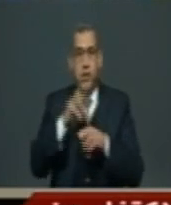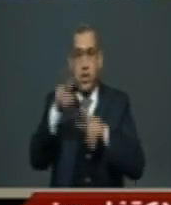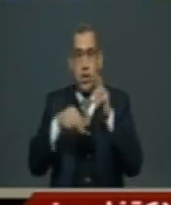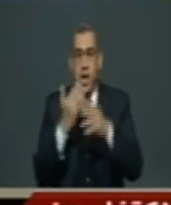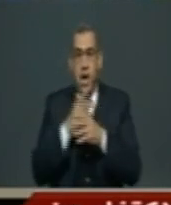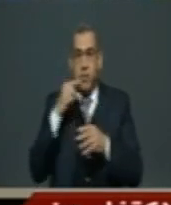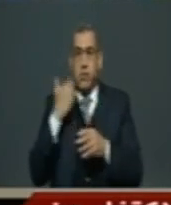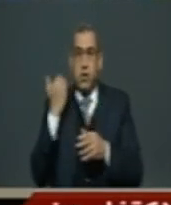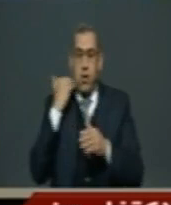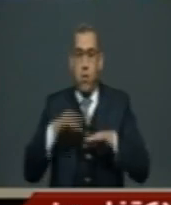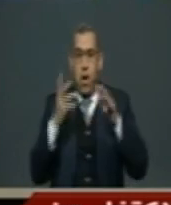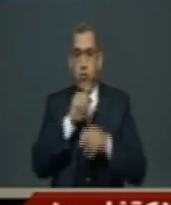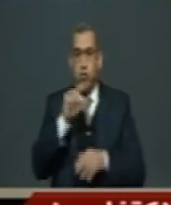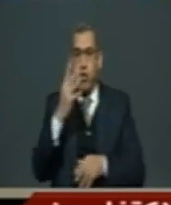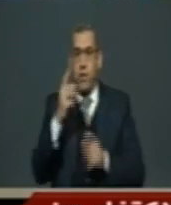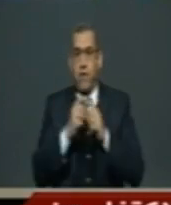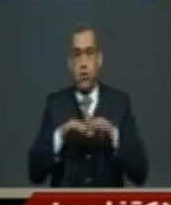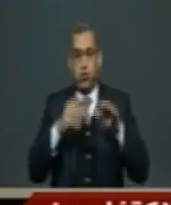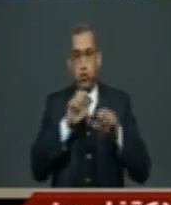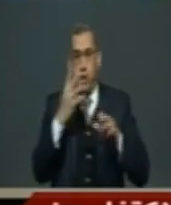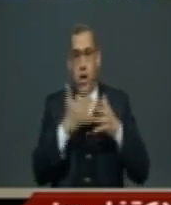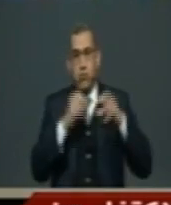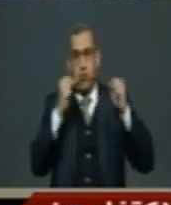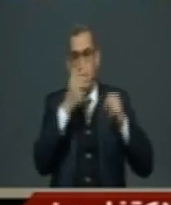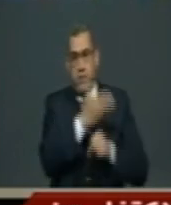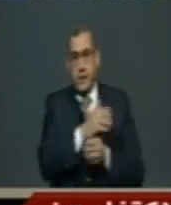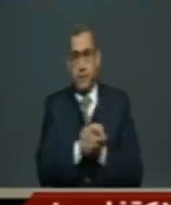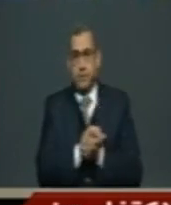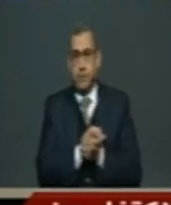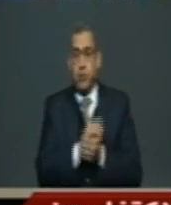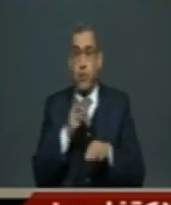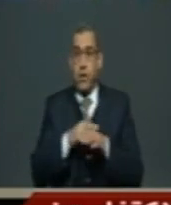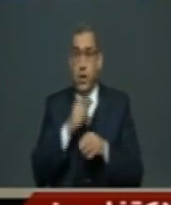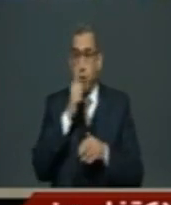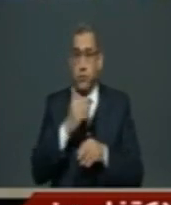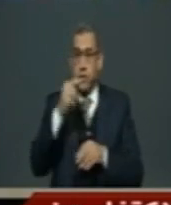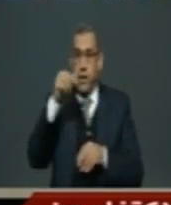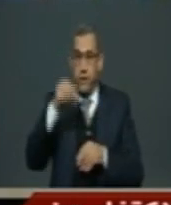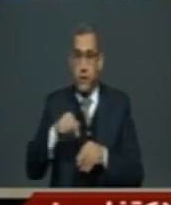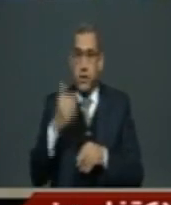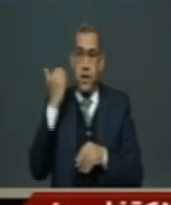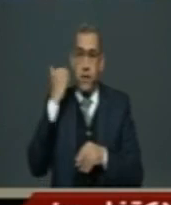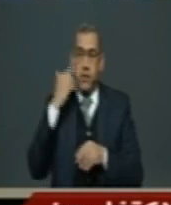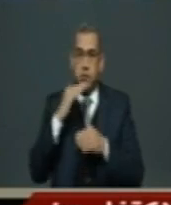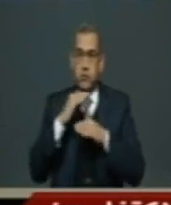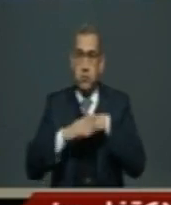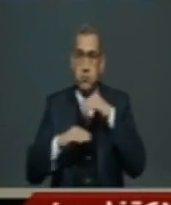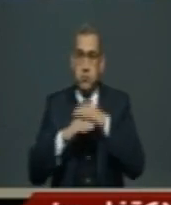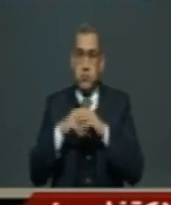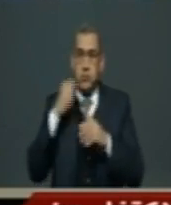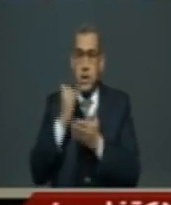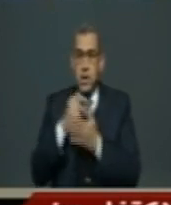احتياطي 4 أشهر من الفراخ المجمدة. وبالتالي هنا لدينا بناء على توجيهات